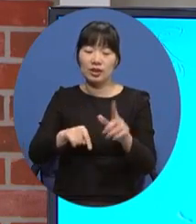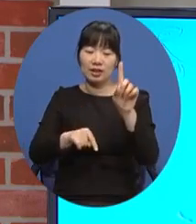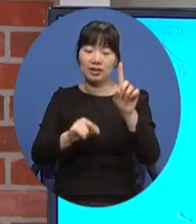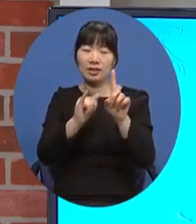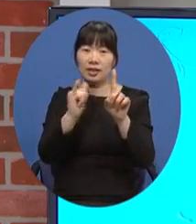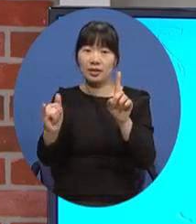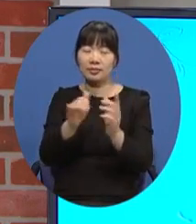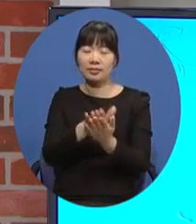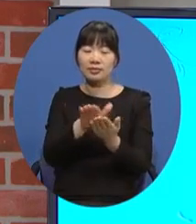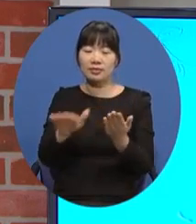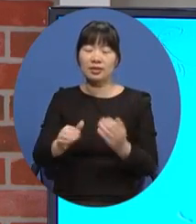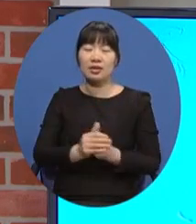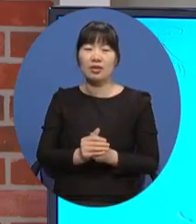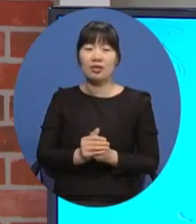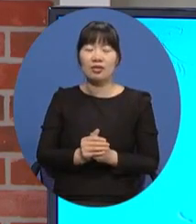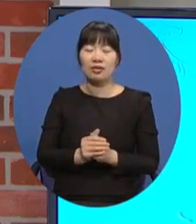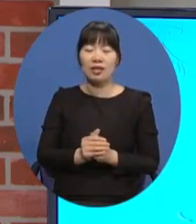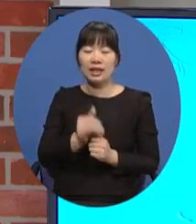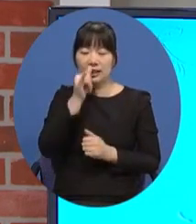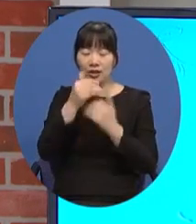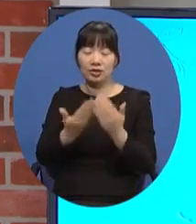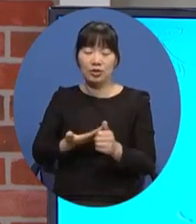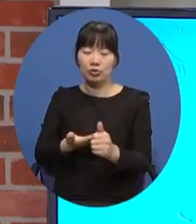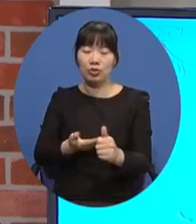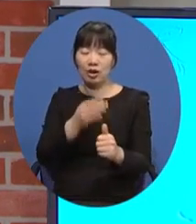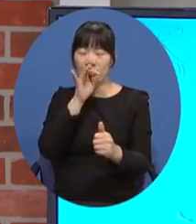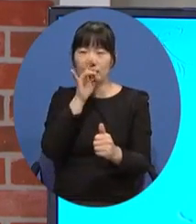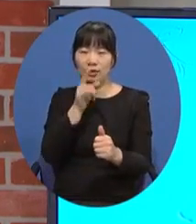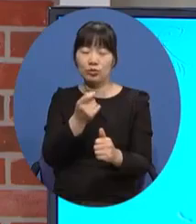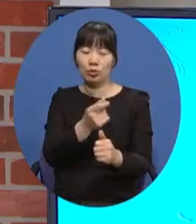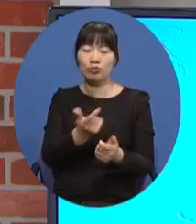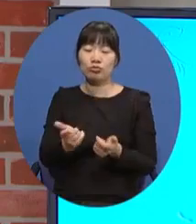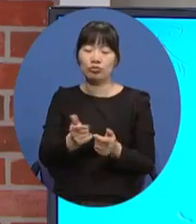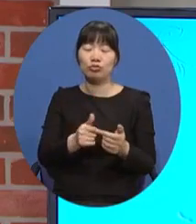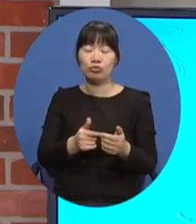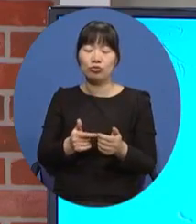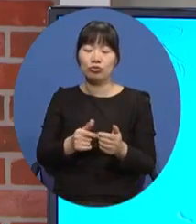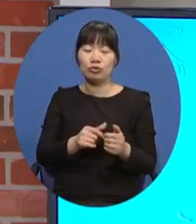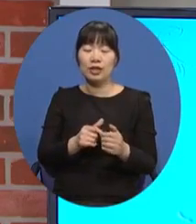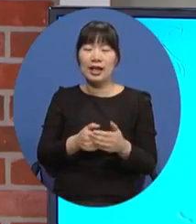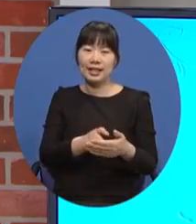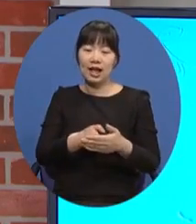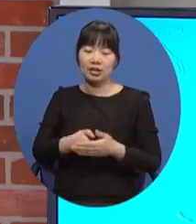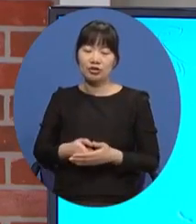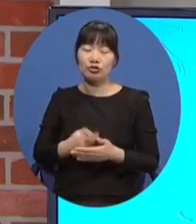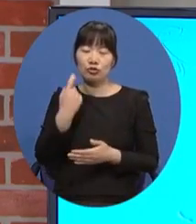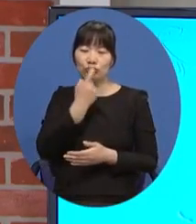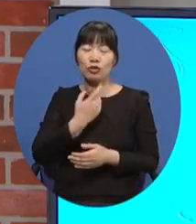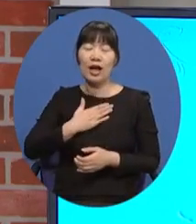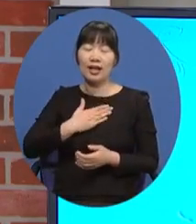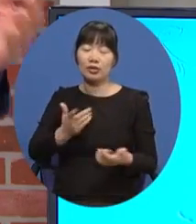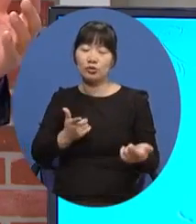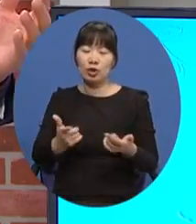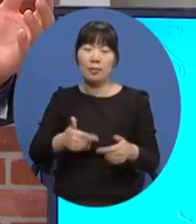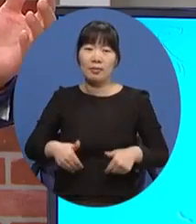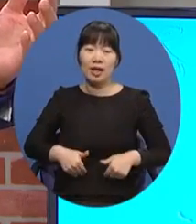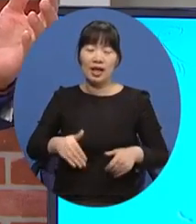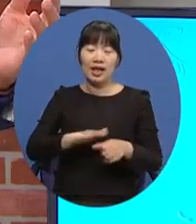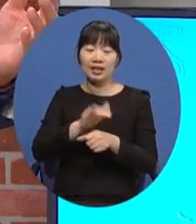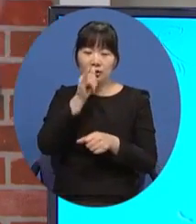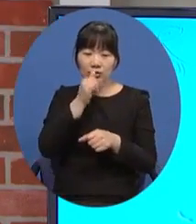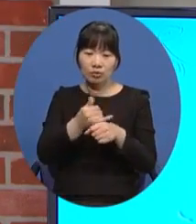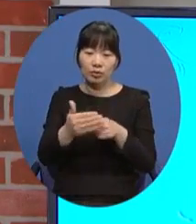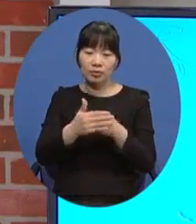사람입니다. 너무 있다고 다 주면 안 됩니다. 조금은 절제하고 아낄 줄 알아야 됩니다. 여러분 애정이 있다고 다 주면 안